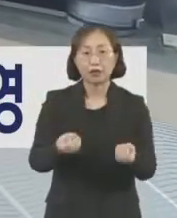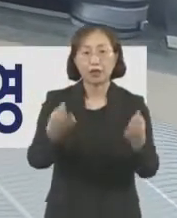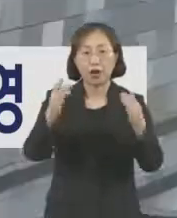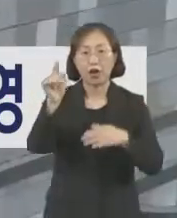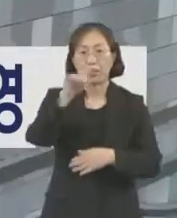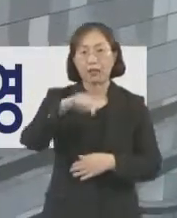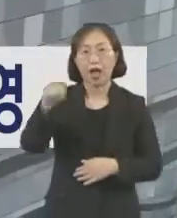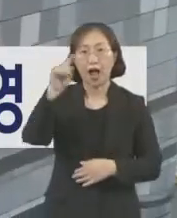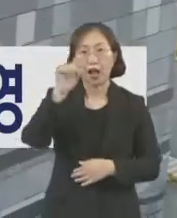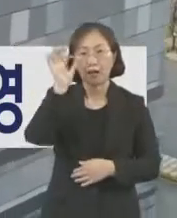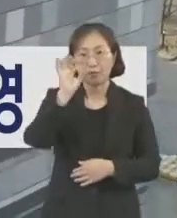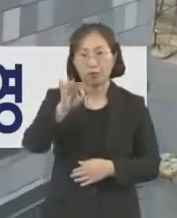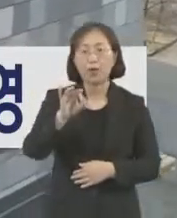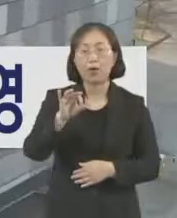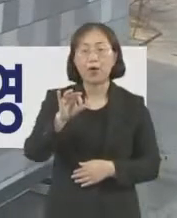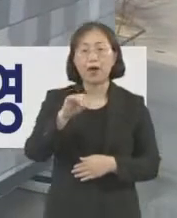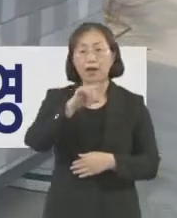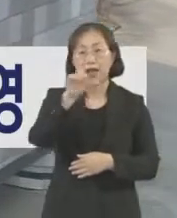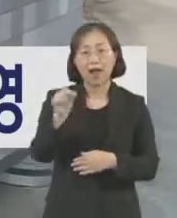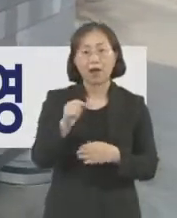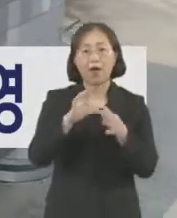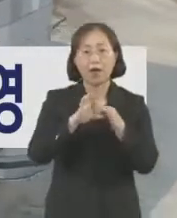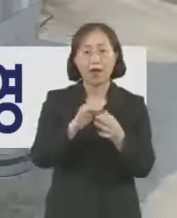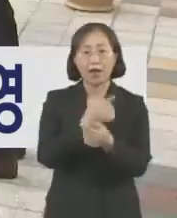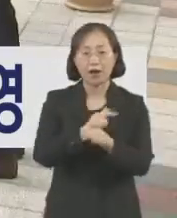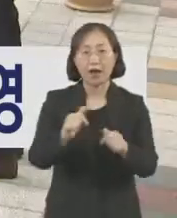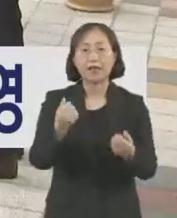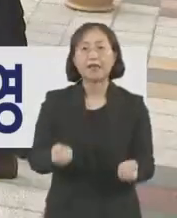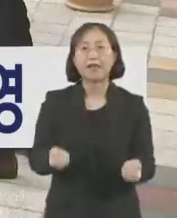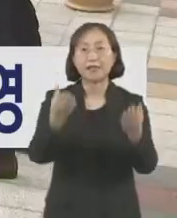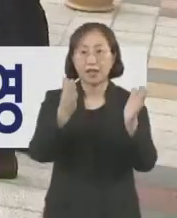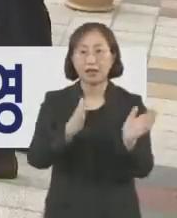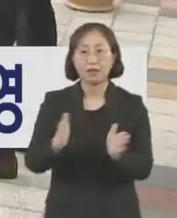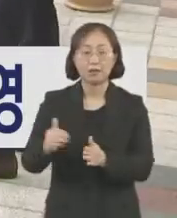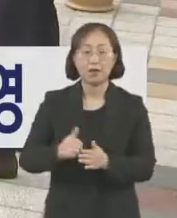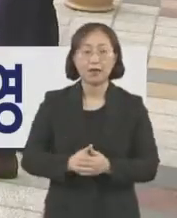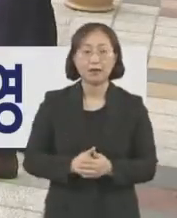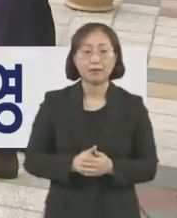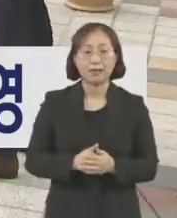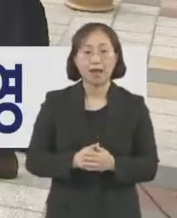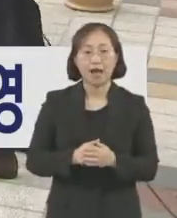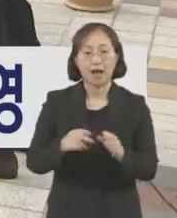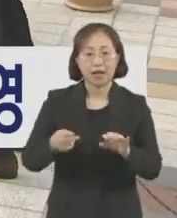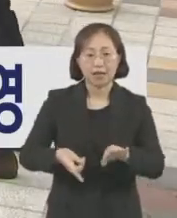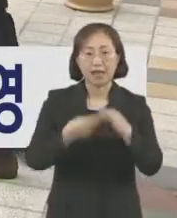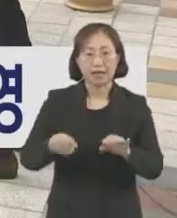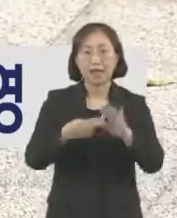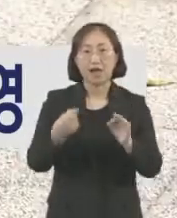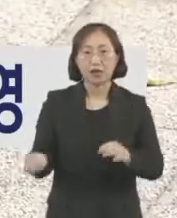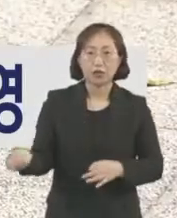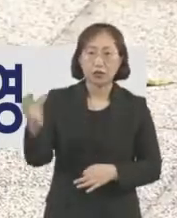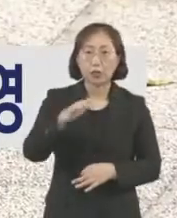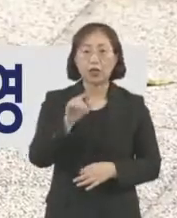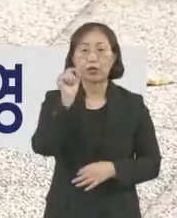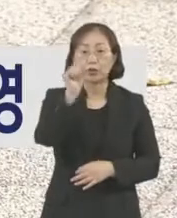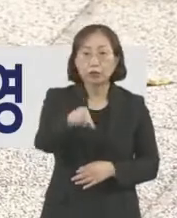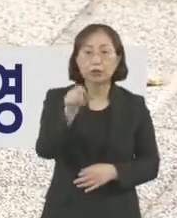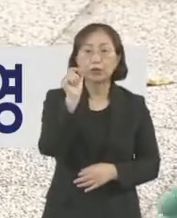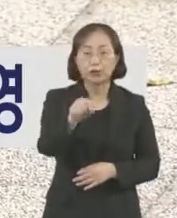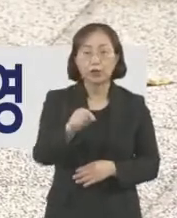브로워 를 주제로 달 과 관련한 다양한 행사를 진행합니다 먼저 제기차기 윷놀이 투호놀이 등 전통